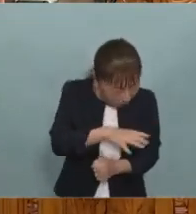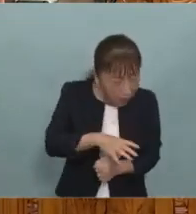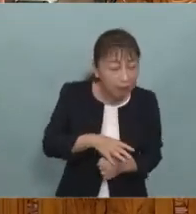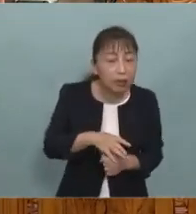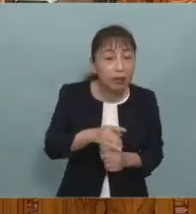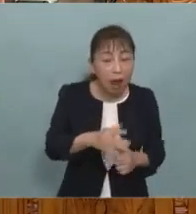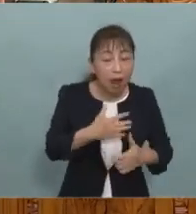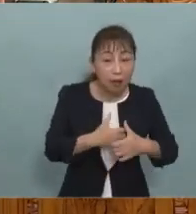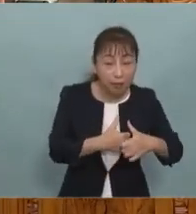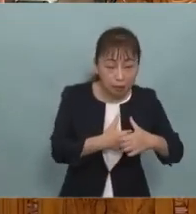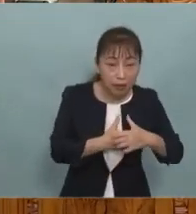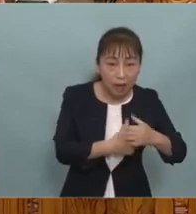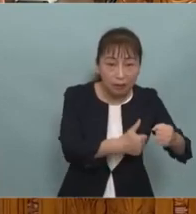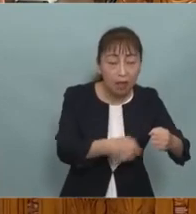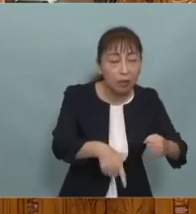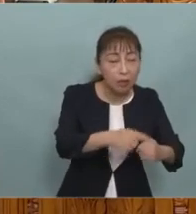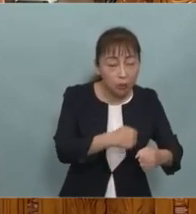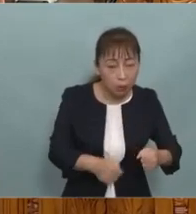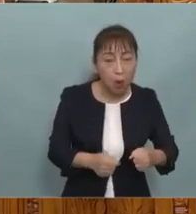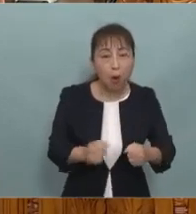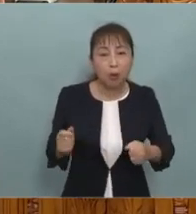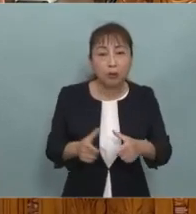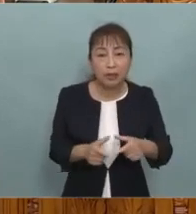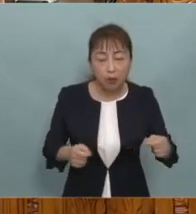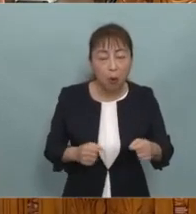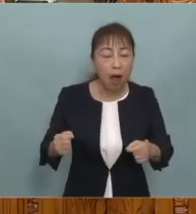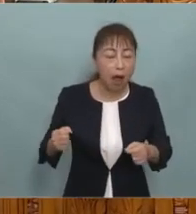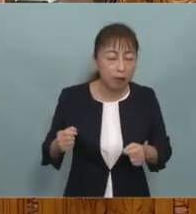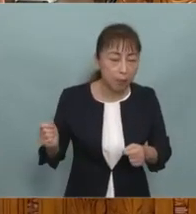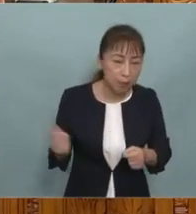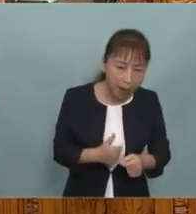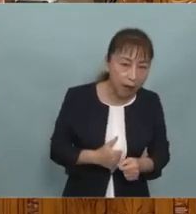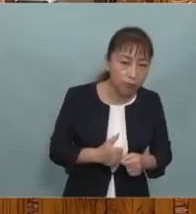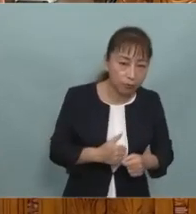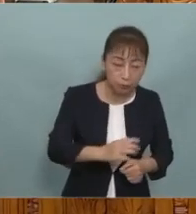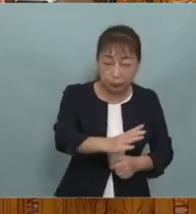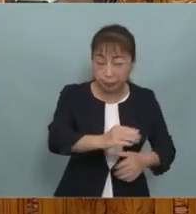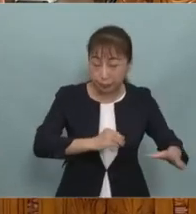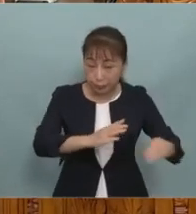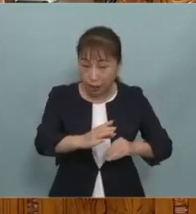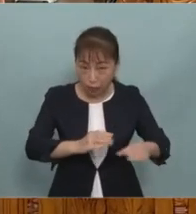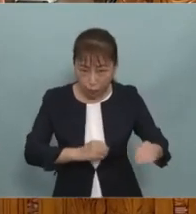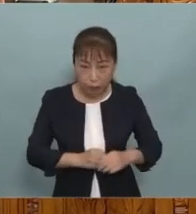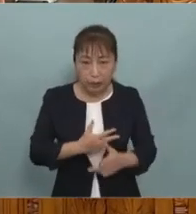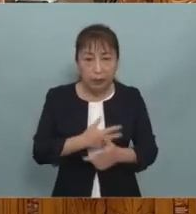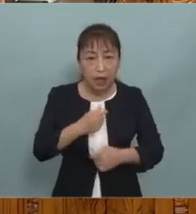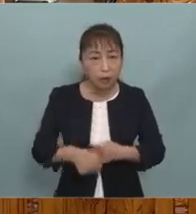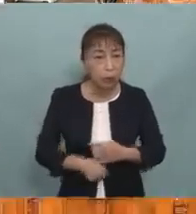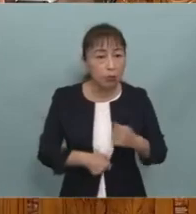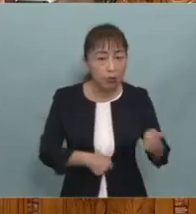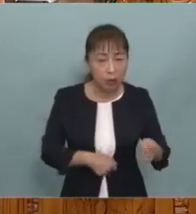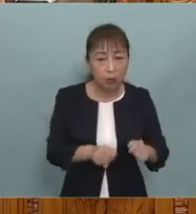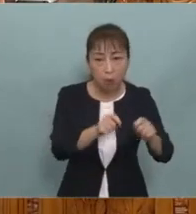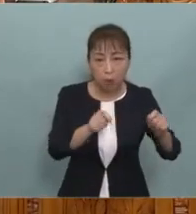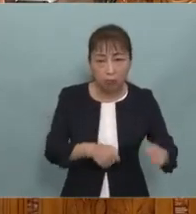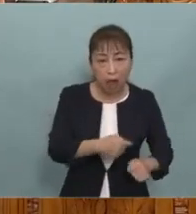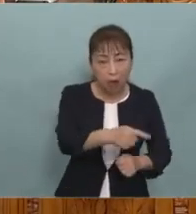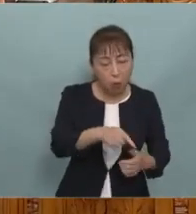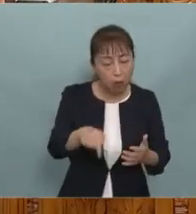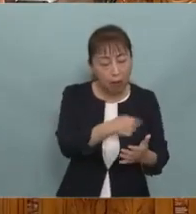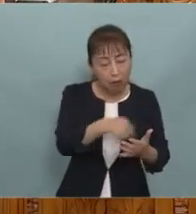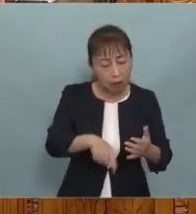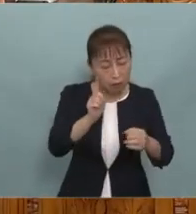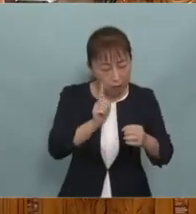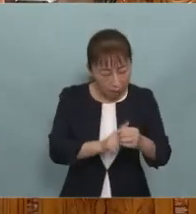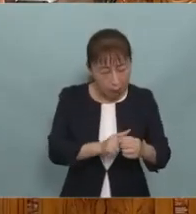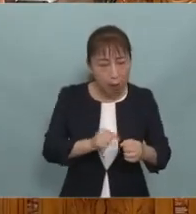の1日も早い国国を実現するとともに北朝鮮との所問題を解決するため私自身